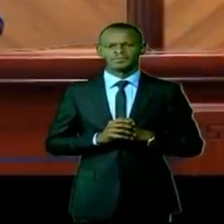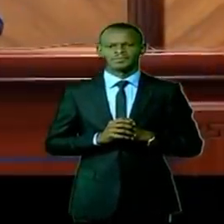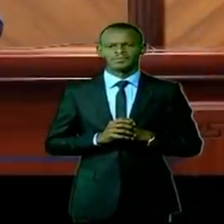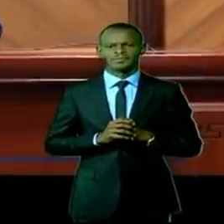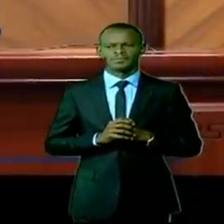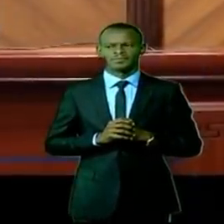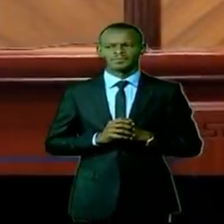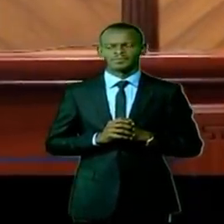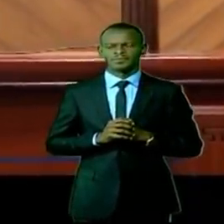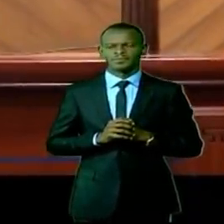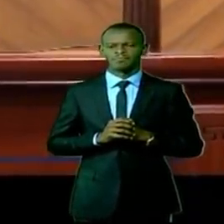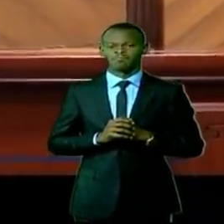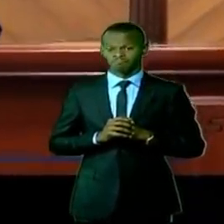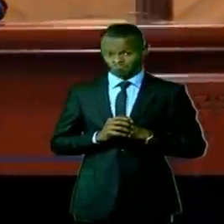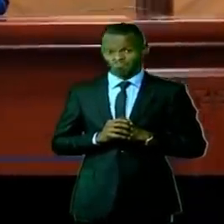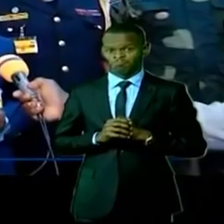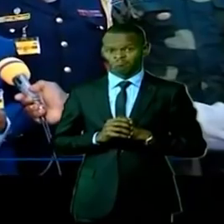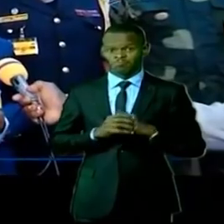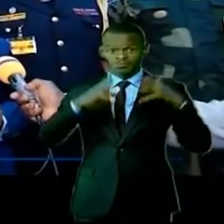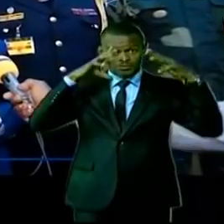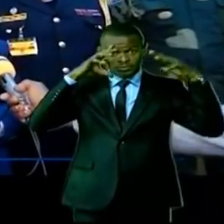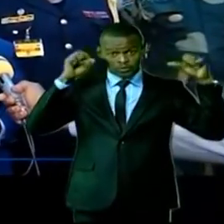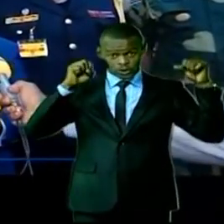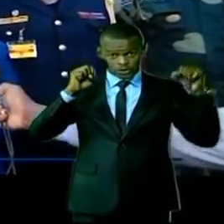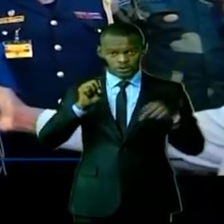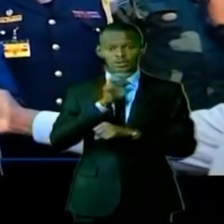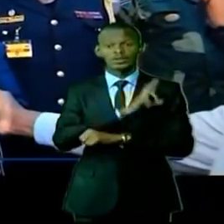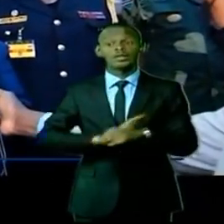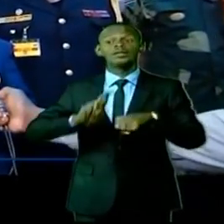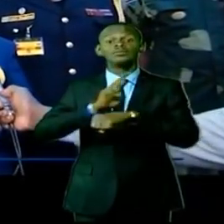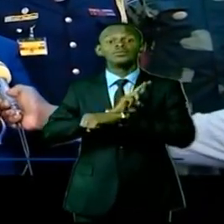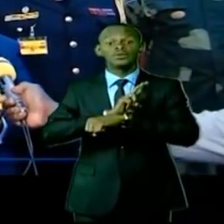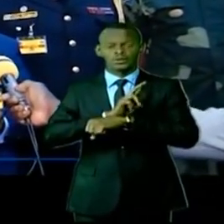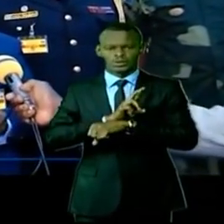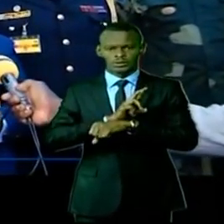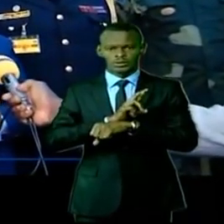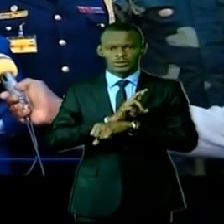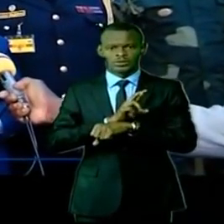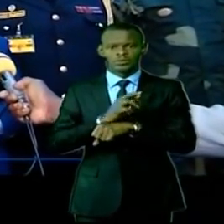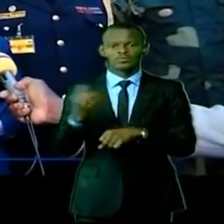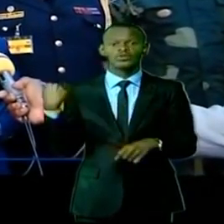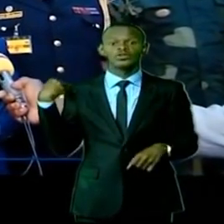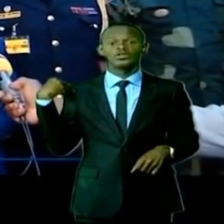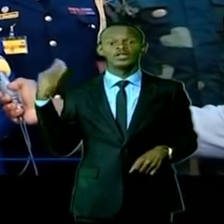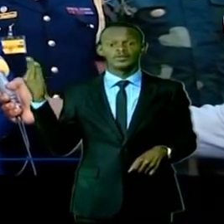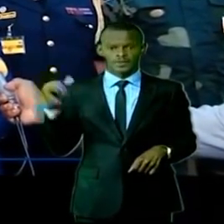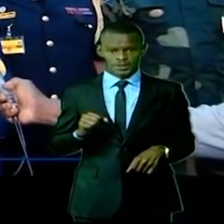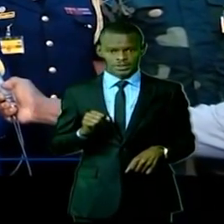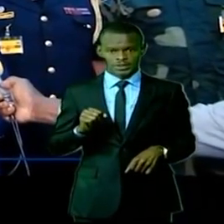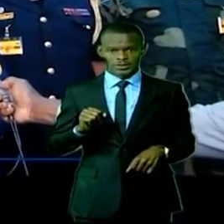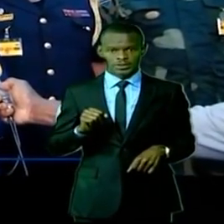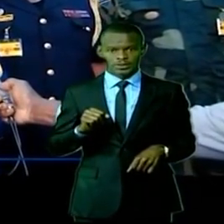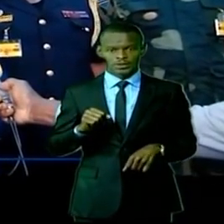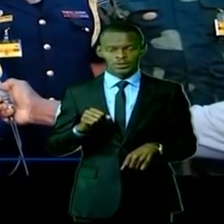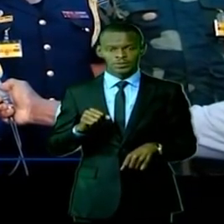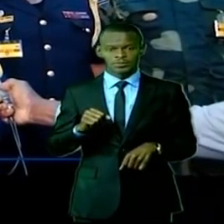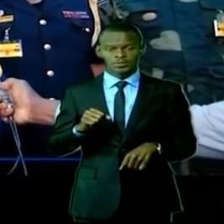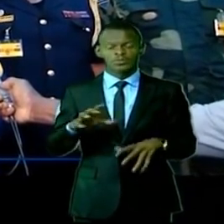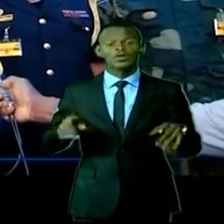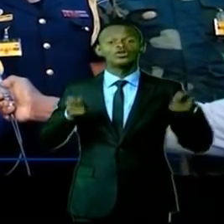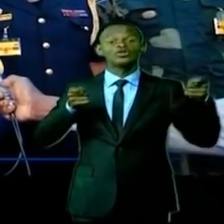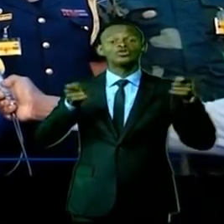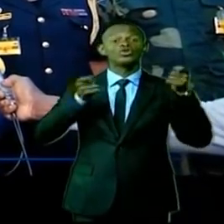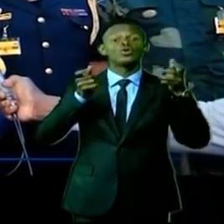Le président de la République, chef de l'État et commandant suprême des forces armées de la